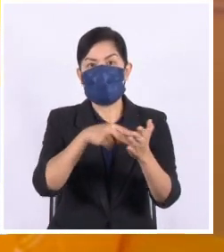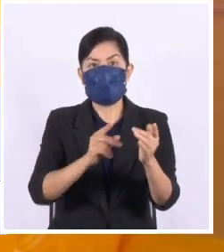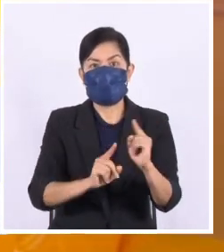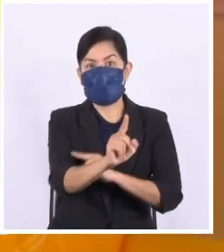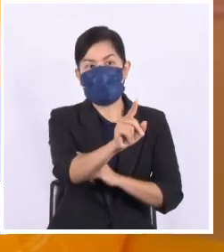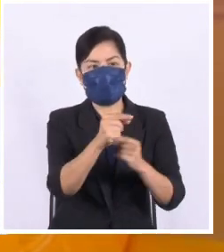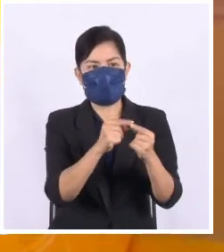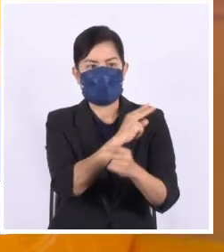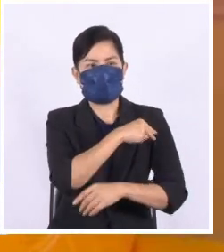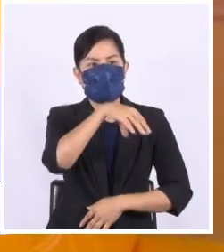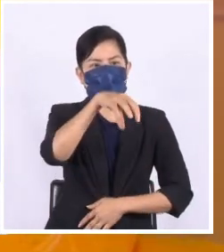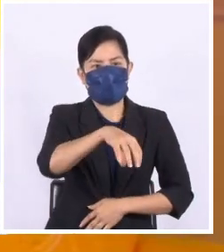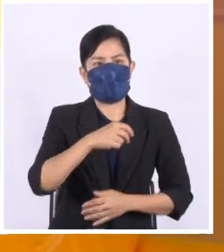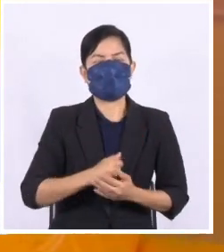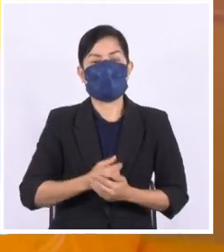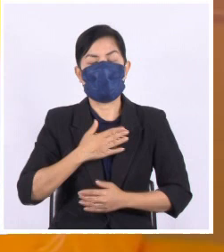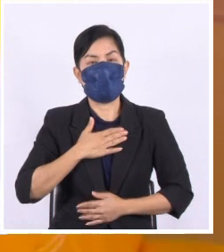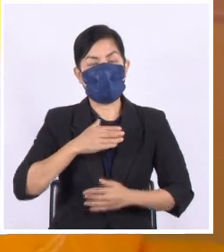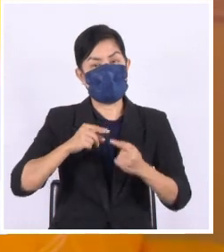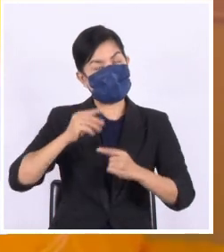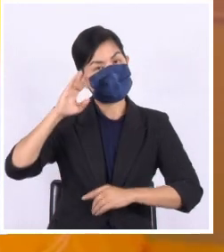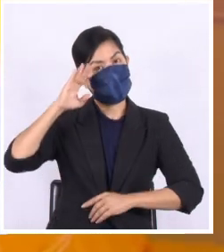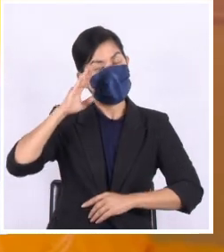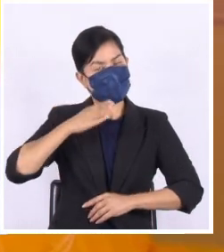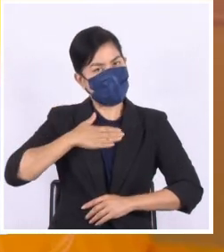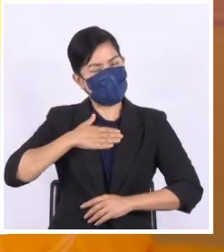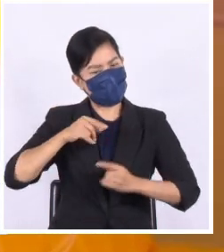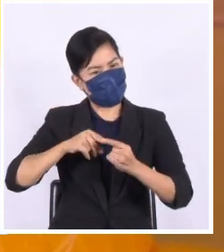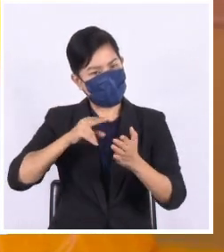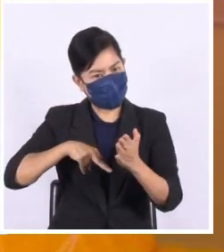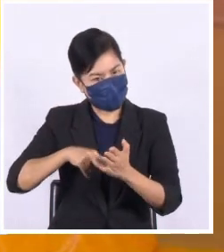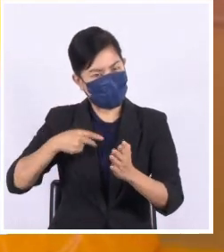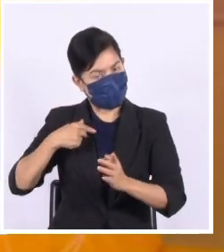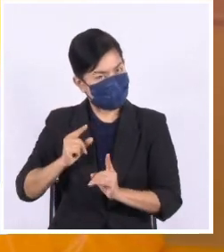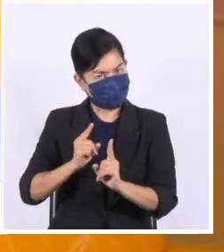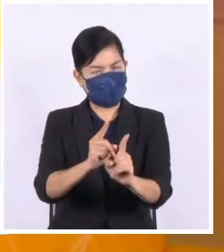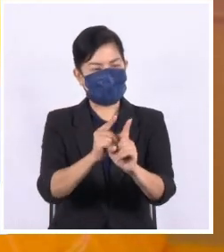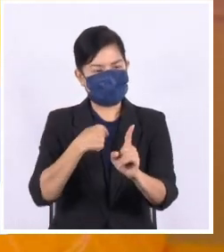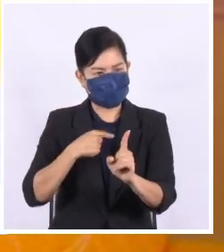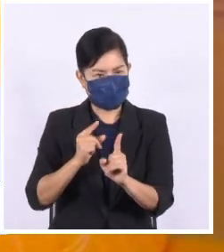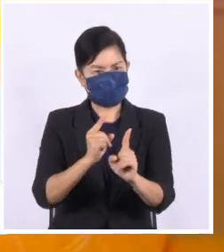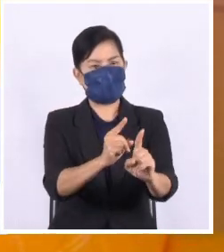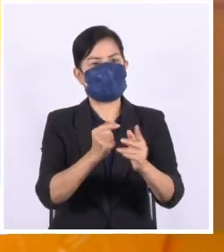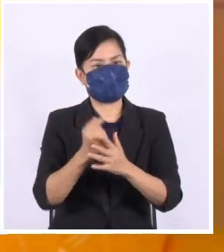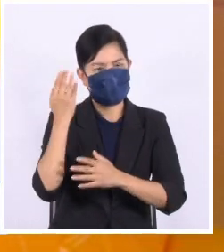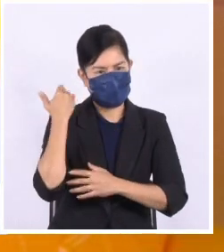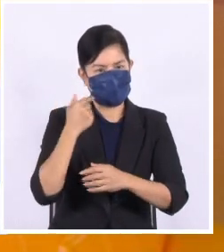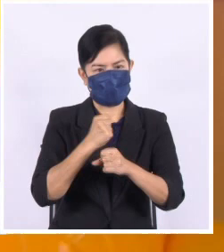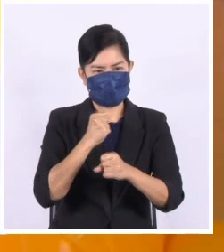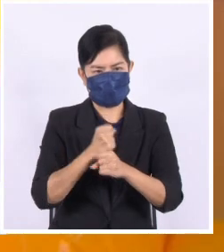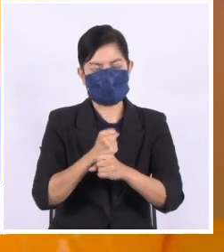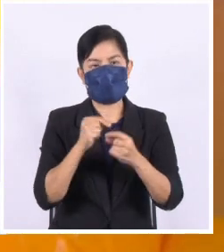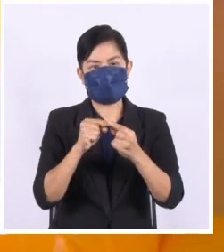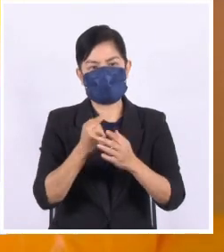มก็เป็นทหารเก่าทหารบันทึกพี่ผมก็เร็ววิ่งเนี่ยไว้ผมเมื่อก่อนอาชีพวิ่งอยู่แล้